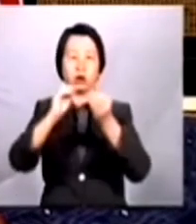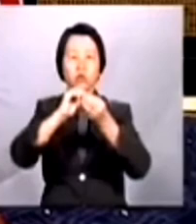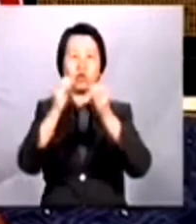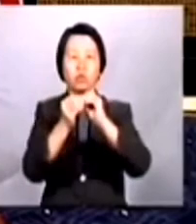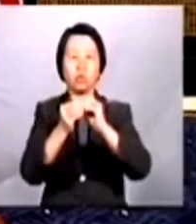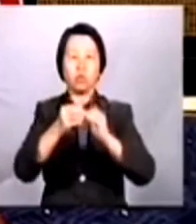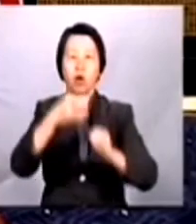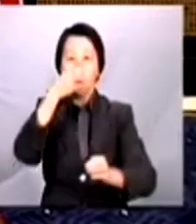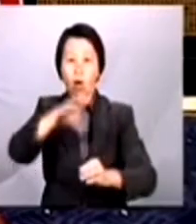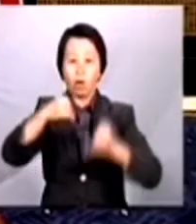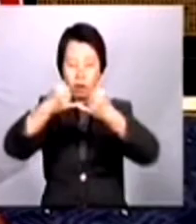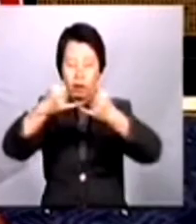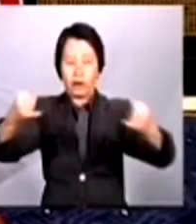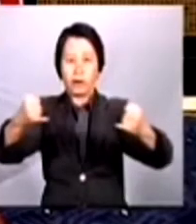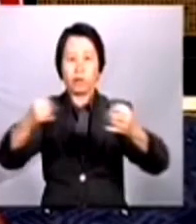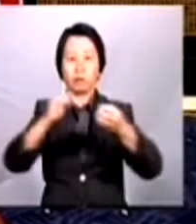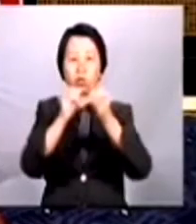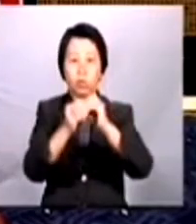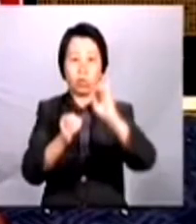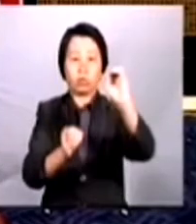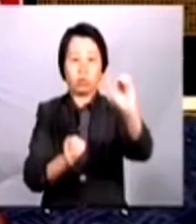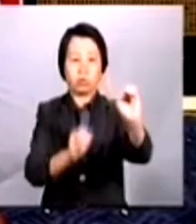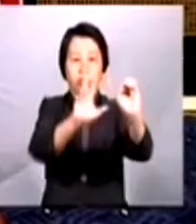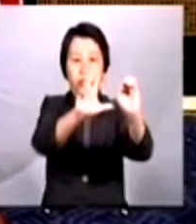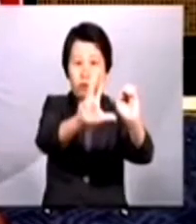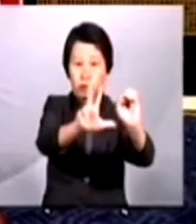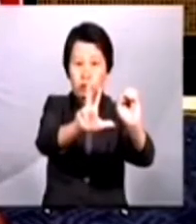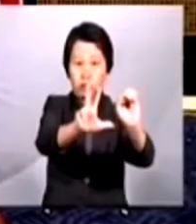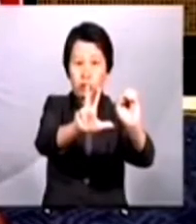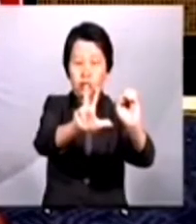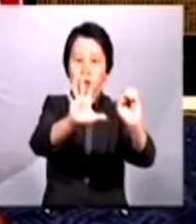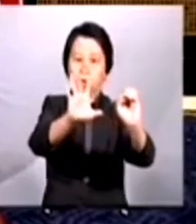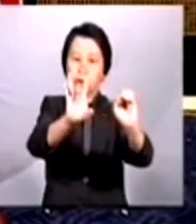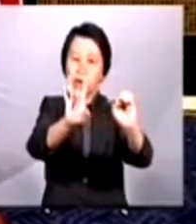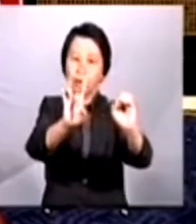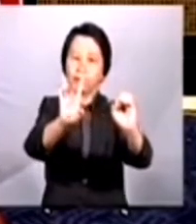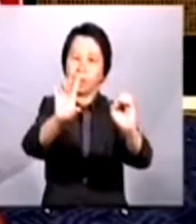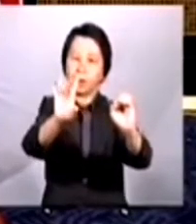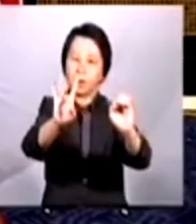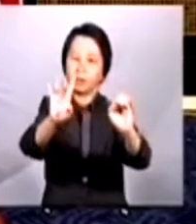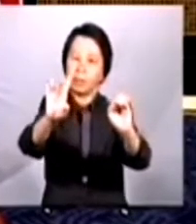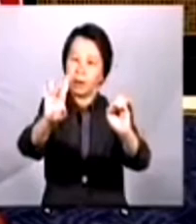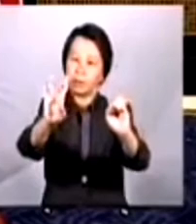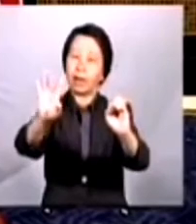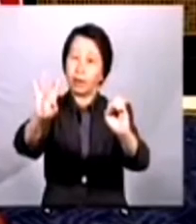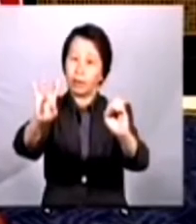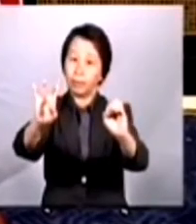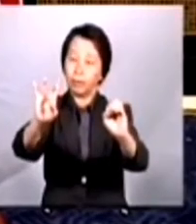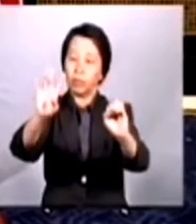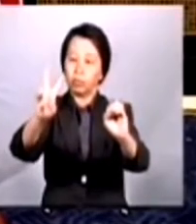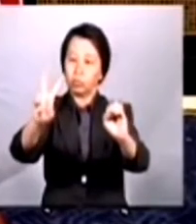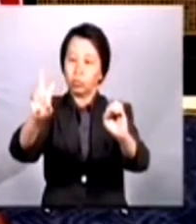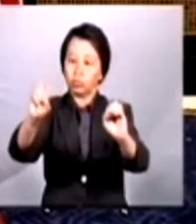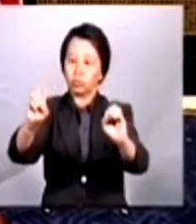ditalian hotline nomornya 03 8888